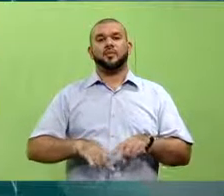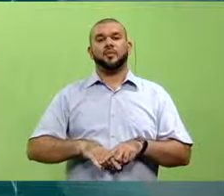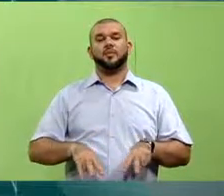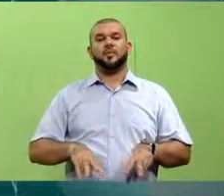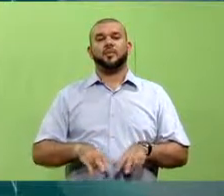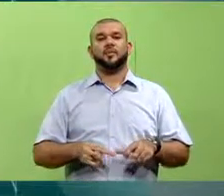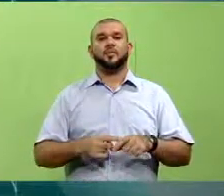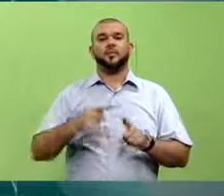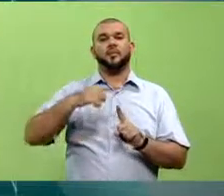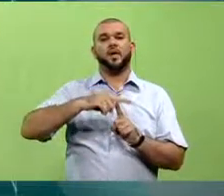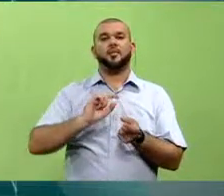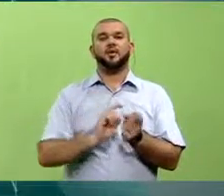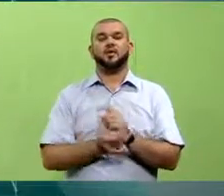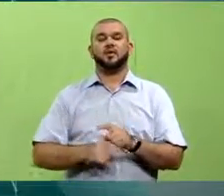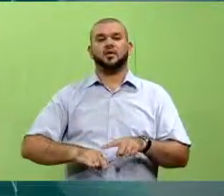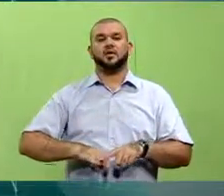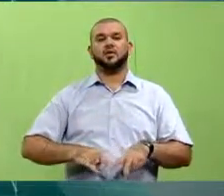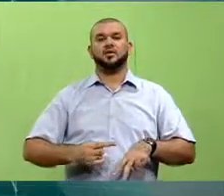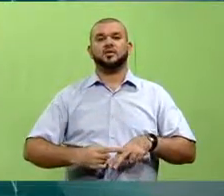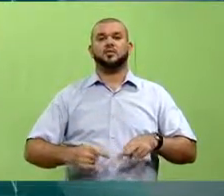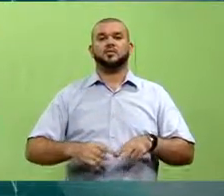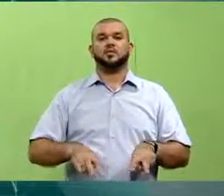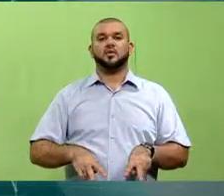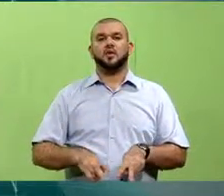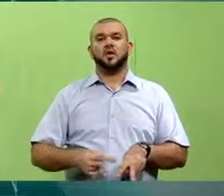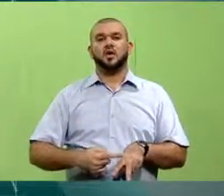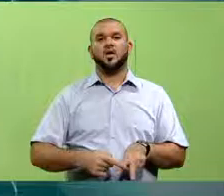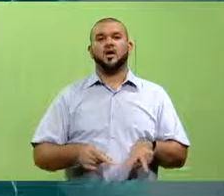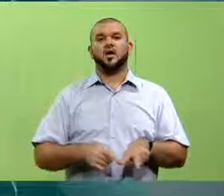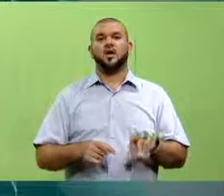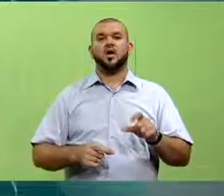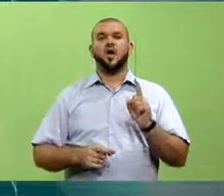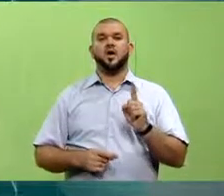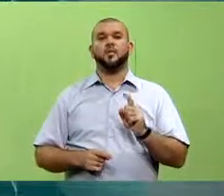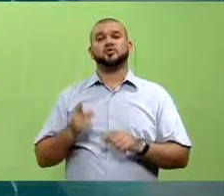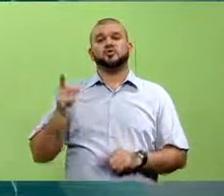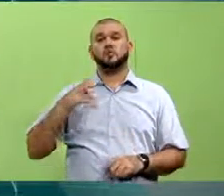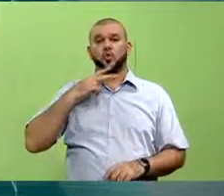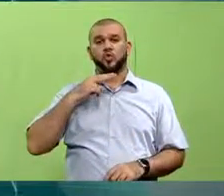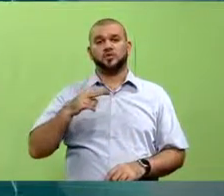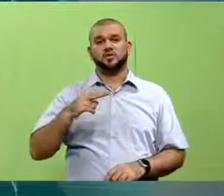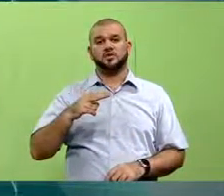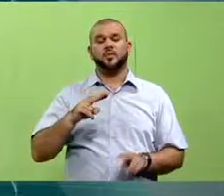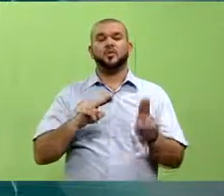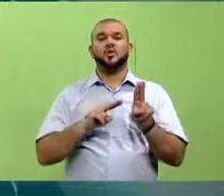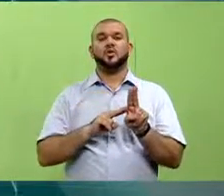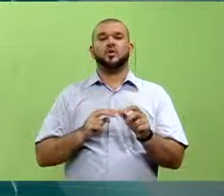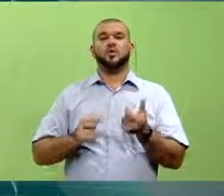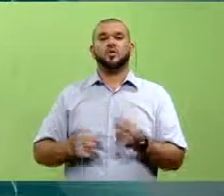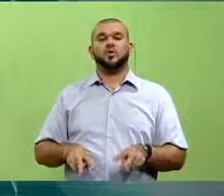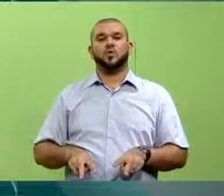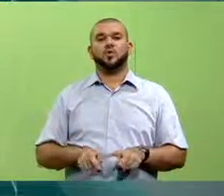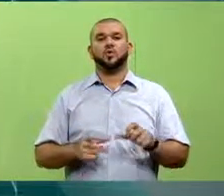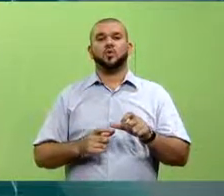Lefkoşa Türk Belediyesi Başkanı Mehmet Harmancı ise konuşmasında kumsal sakinlerine